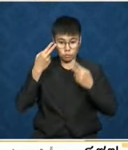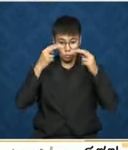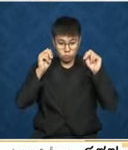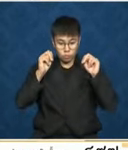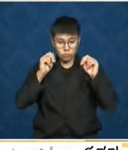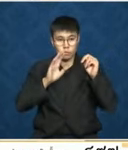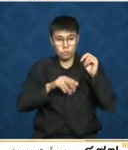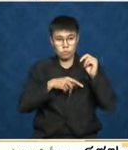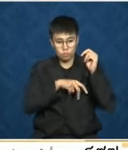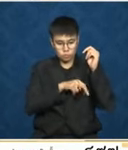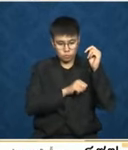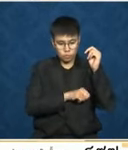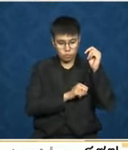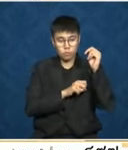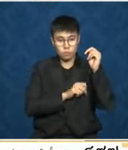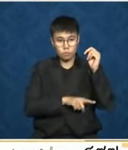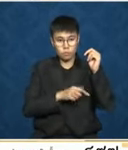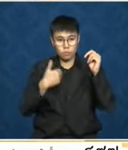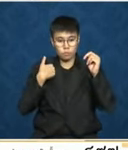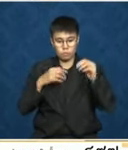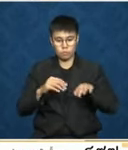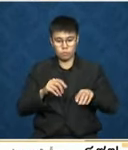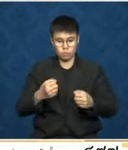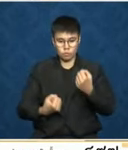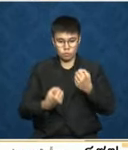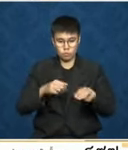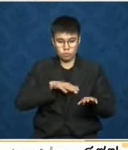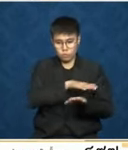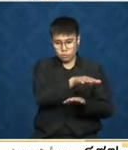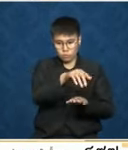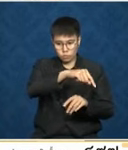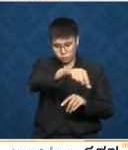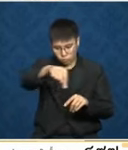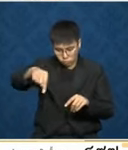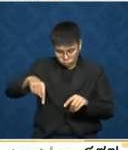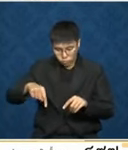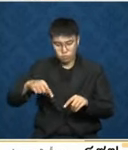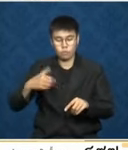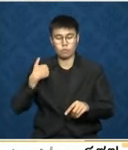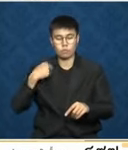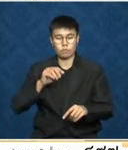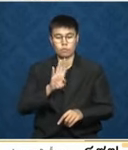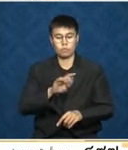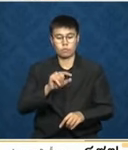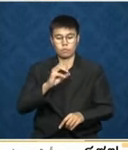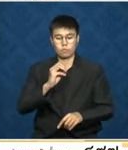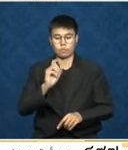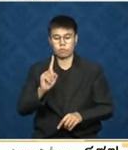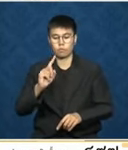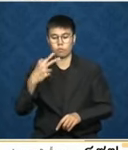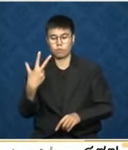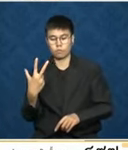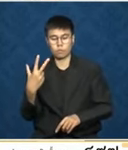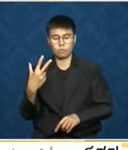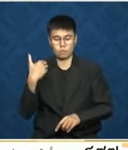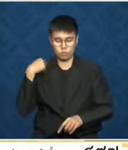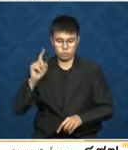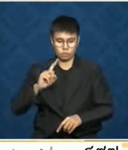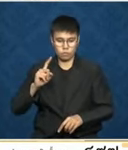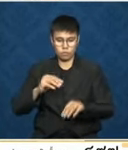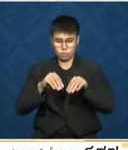เนื่องจากทางขลับรถในช่วงตำบลกลองกระบือและตำบลกลองน้อยบนถนนทางหลวงแผ่นดินหมายเลข 4013มีระยะทางที่